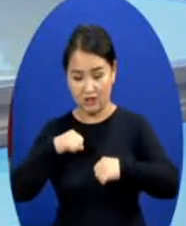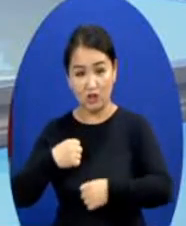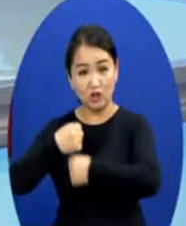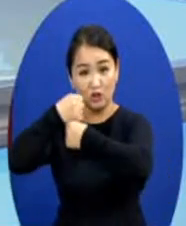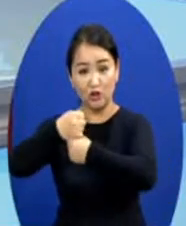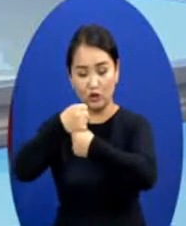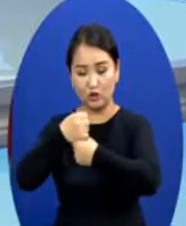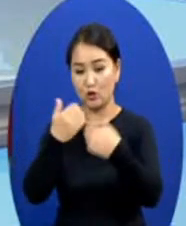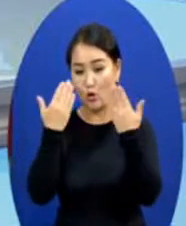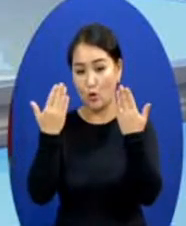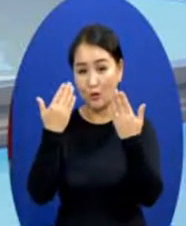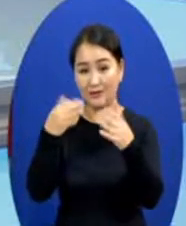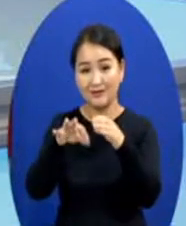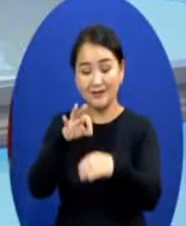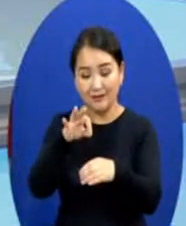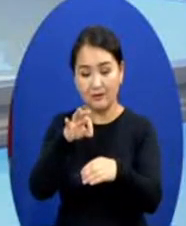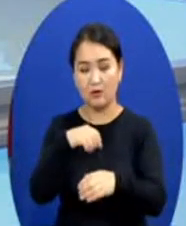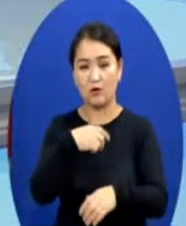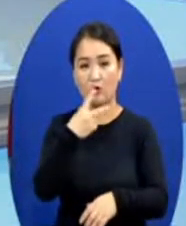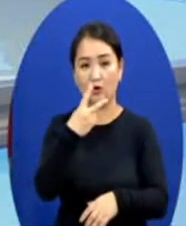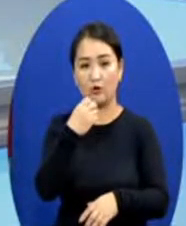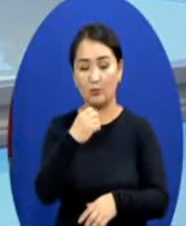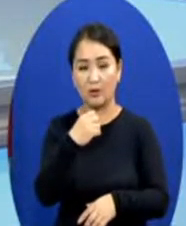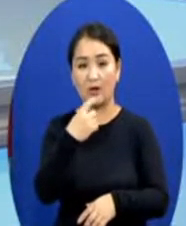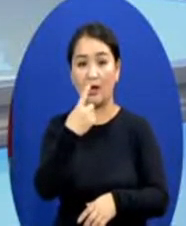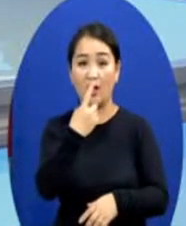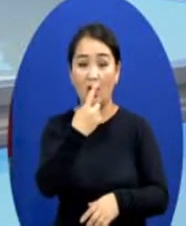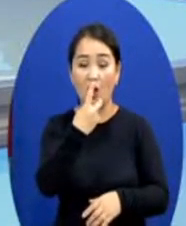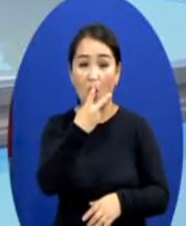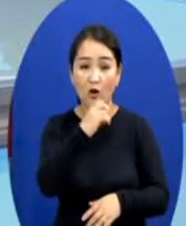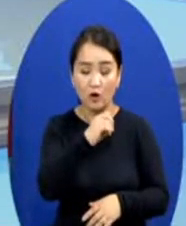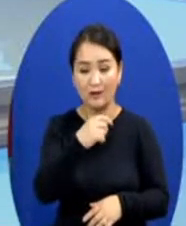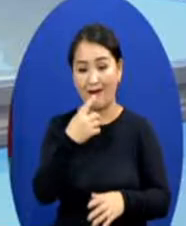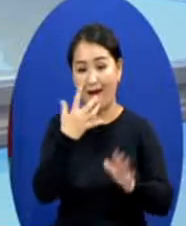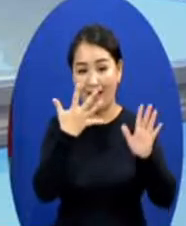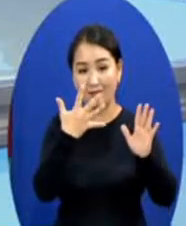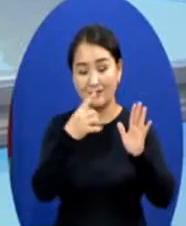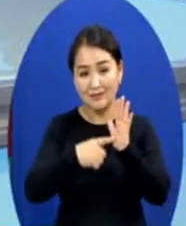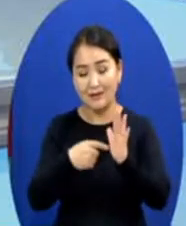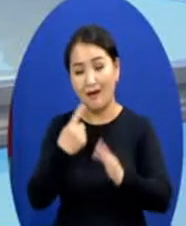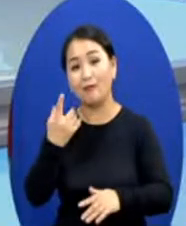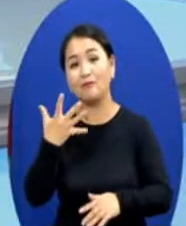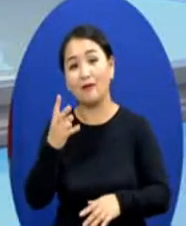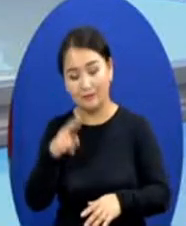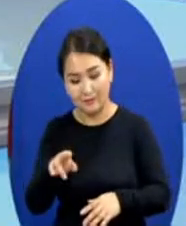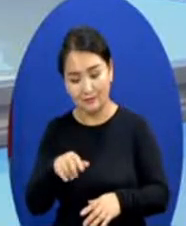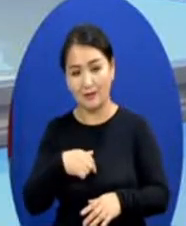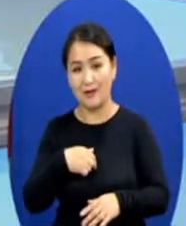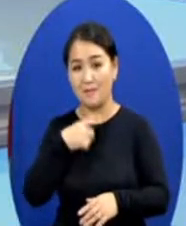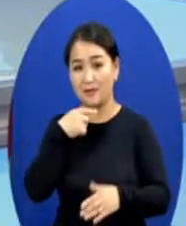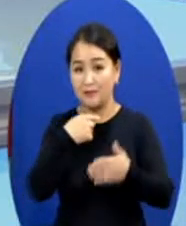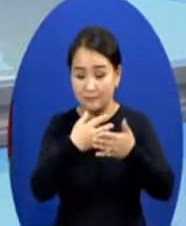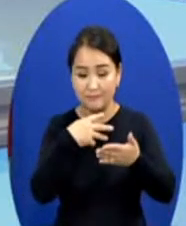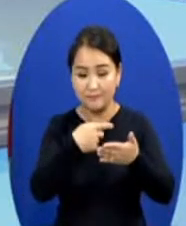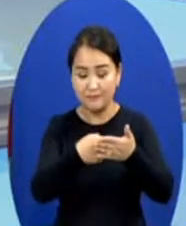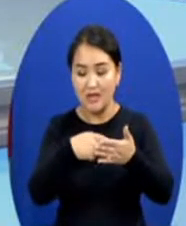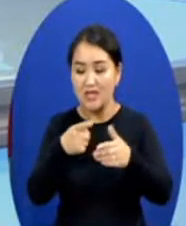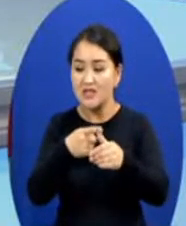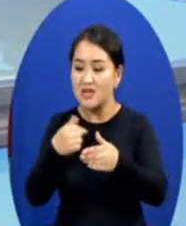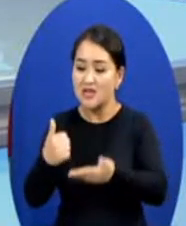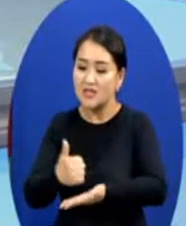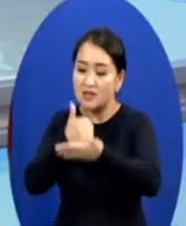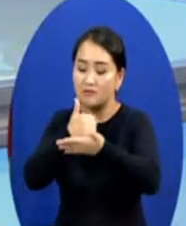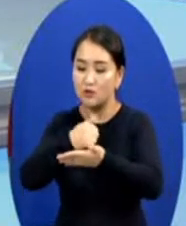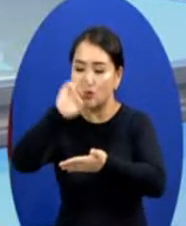Сонгуулийн санал авах өдрийг 2020 оны 10 дугаар сарын 15-ны өдөр байхаар тогтоосон. Хууль заасны дагуу орон нутгийн сонгуульд өрсөлдөх намууд нэр дэвшигчдээ тодруулж